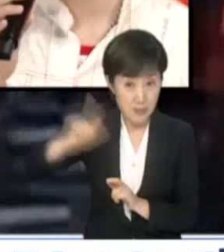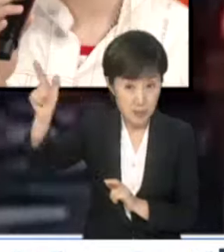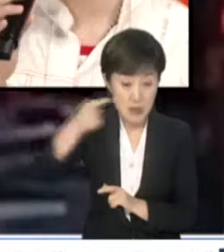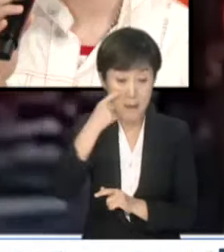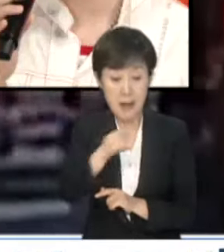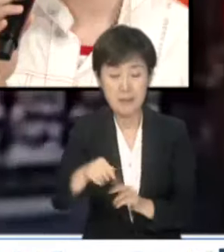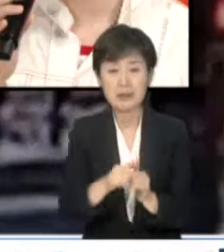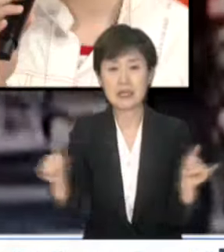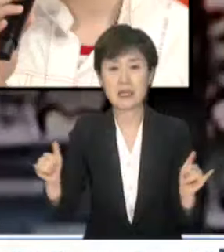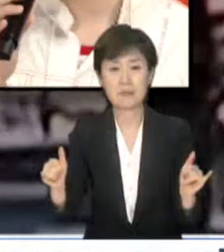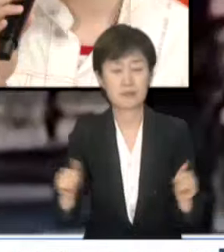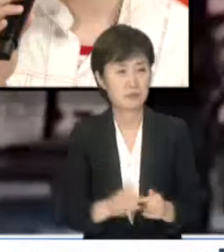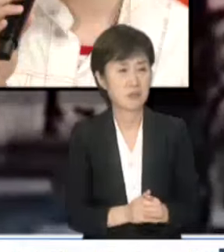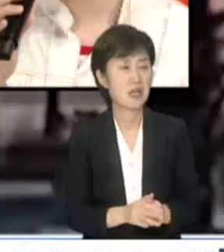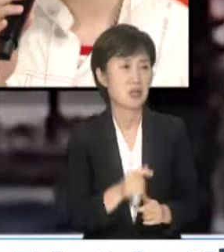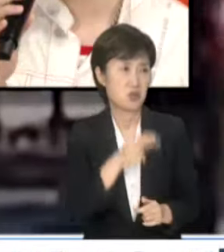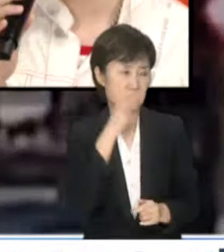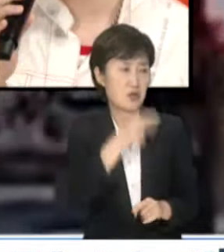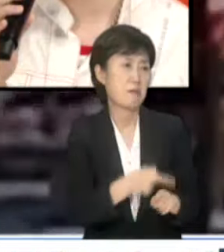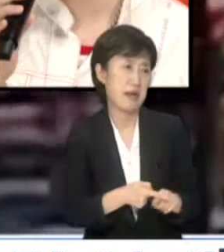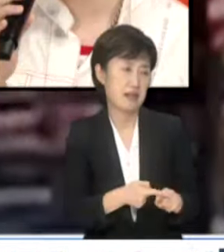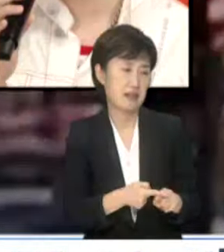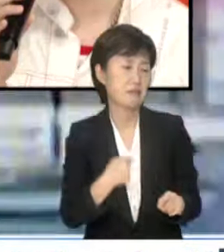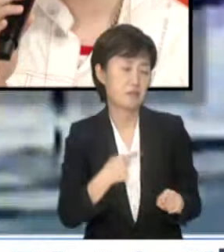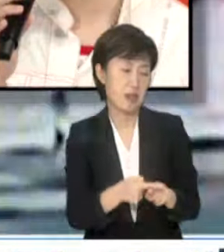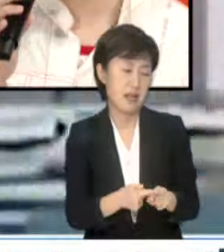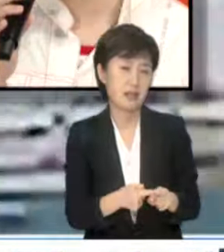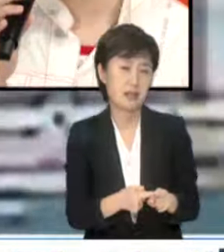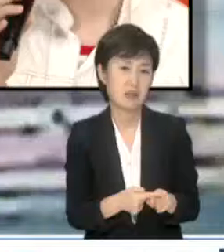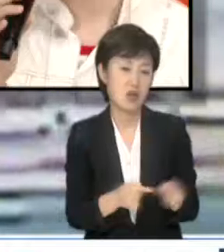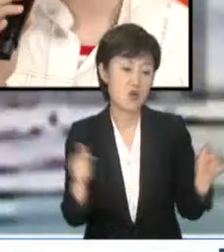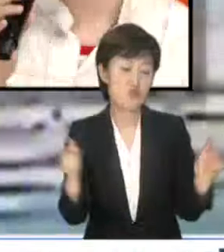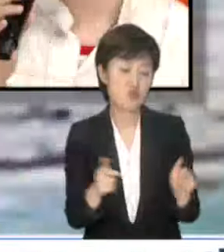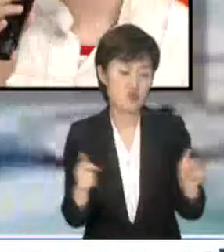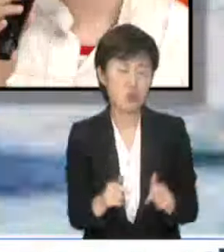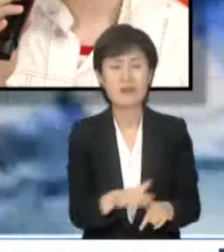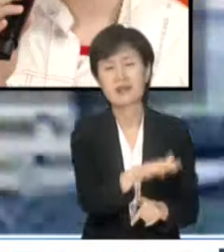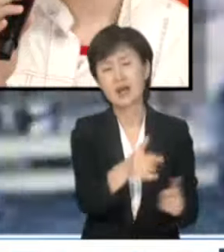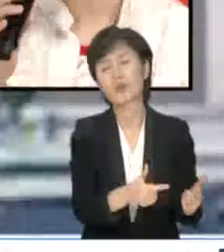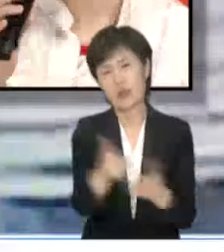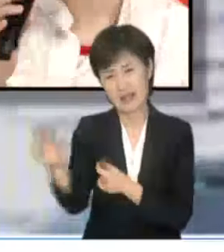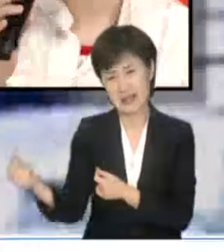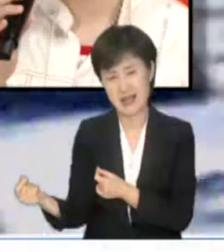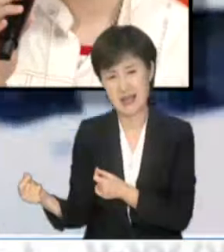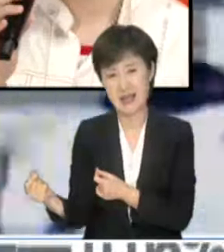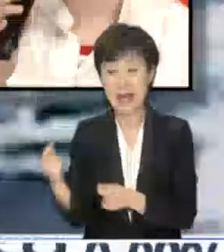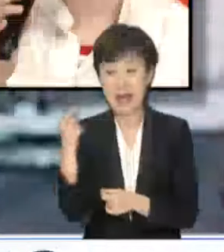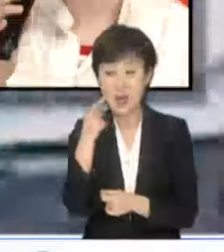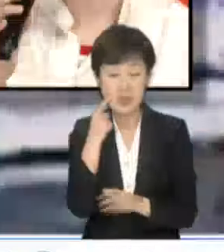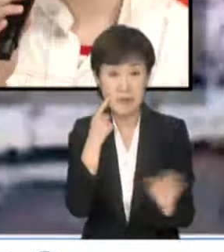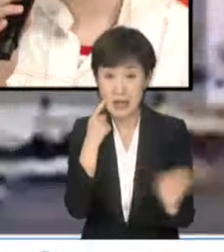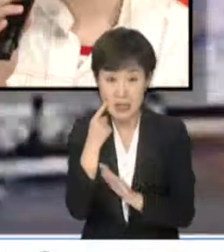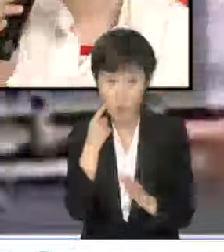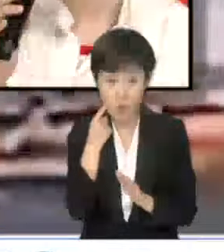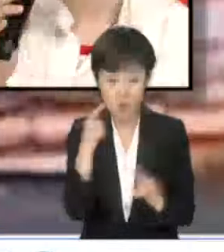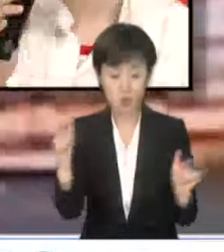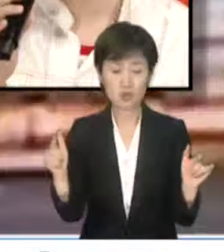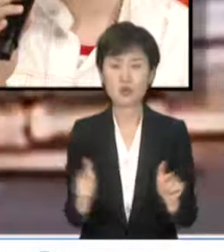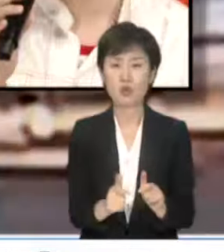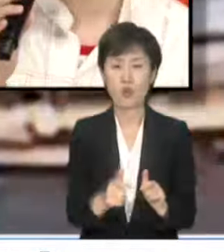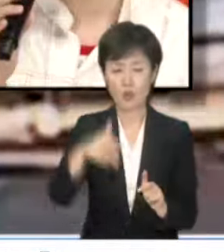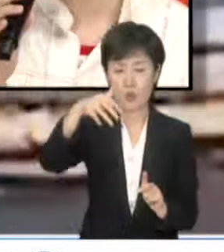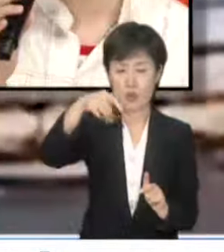적발되는 사람은 두 병 마시고 한 병 마셨다고 하시고 조금 줄여서 이야기하는 경향이 있어서 허위보단 축소군요, 그게. 네, 예. 이 본인의